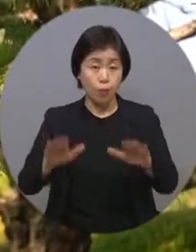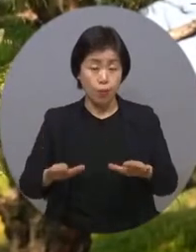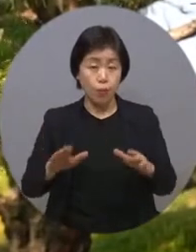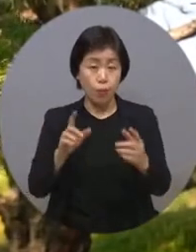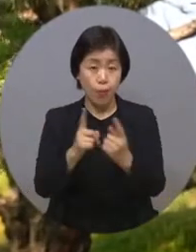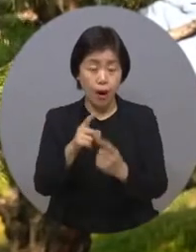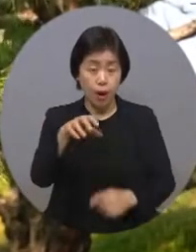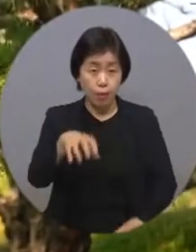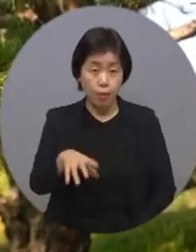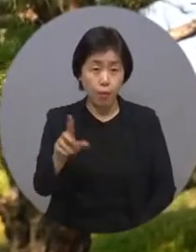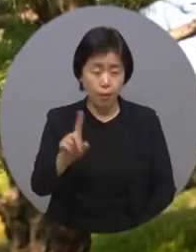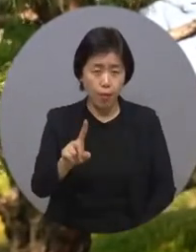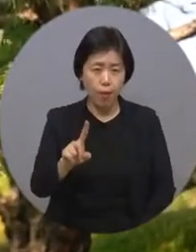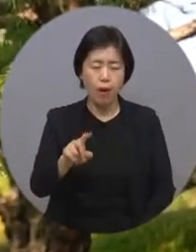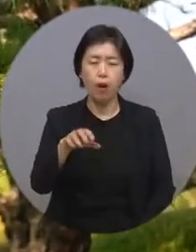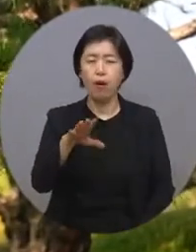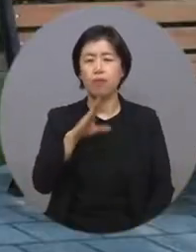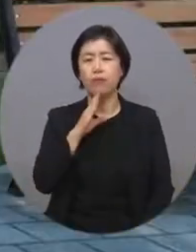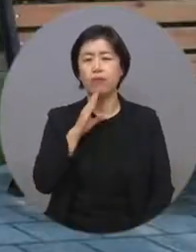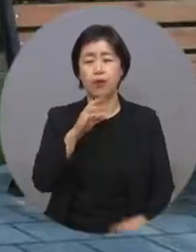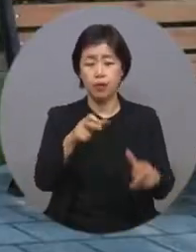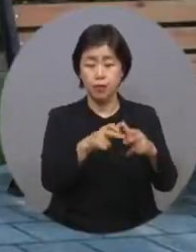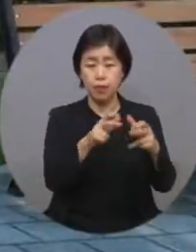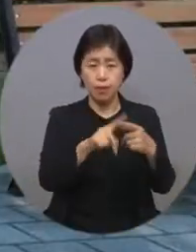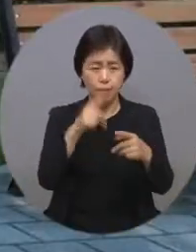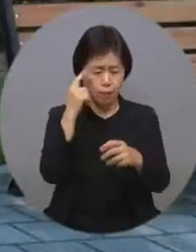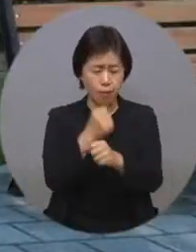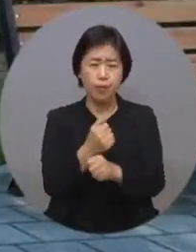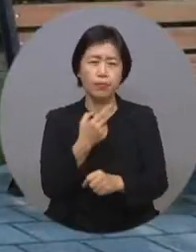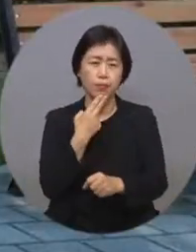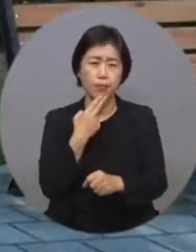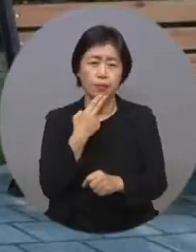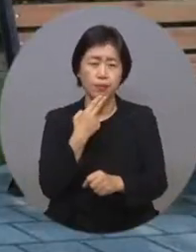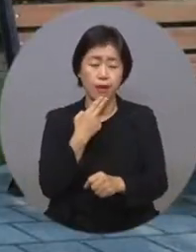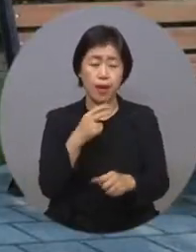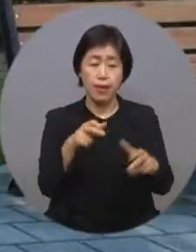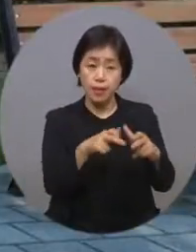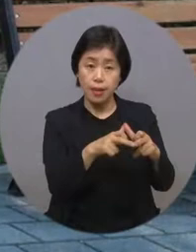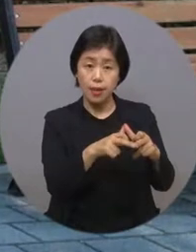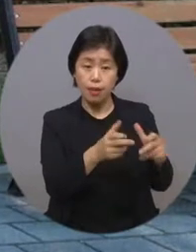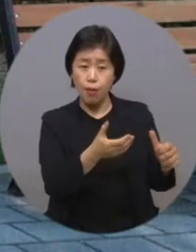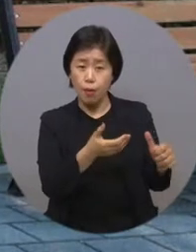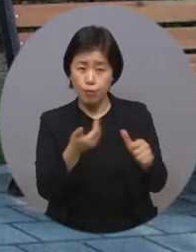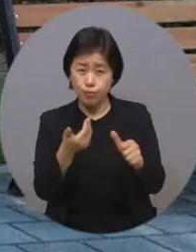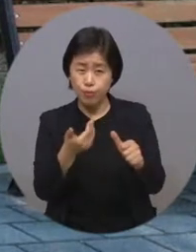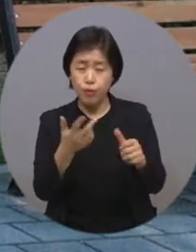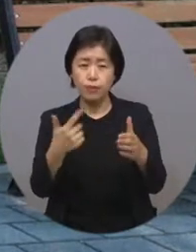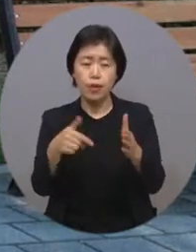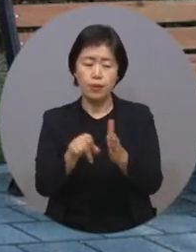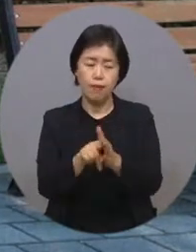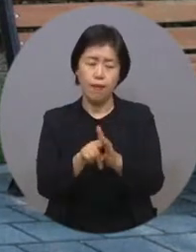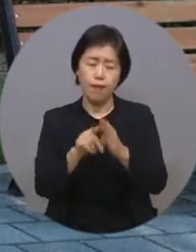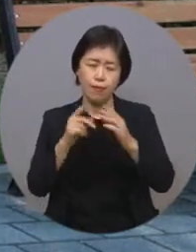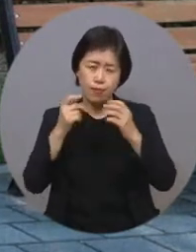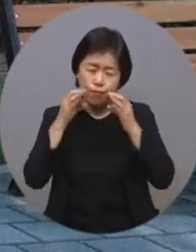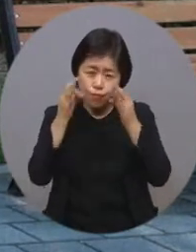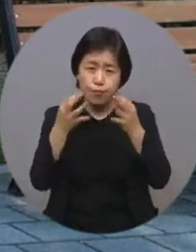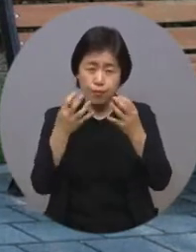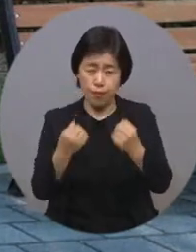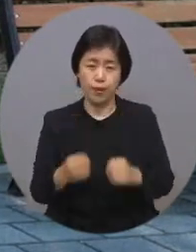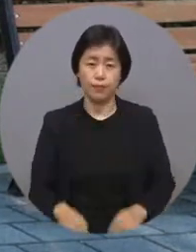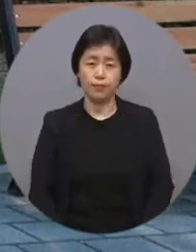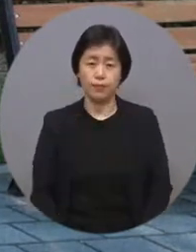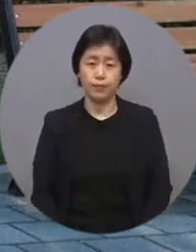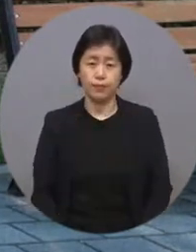편견 없는 사회를 만들고 장애인들의 생활 향상을 위해 누구보다 그들의 사회 진출을 돕고 있었는데요.